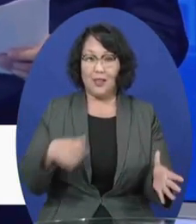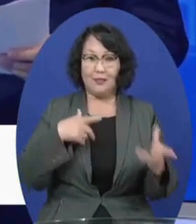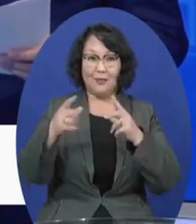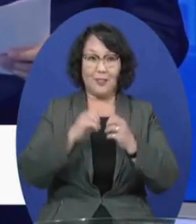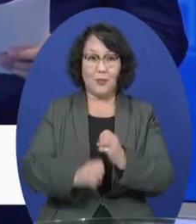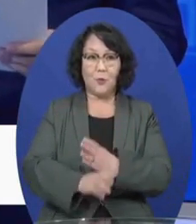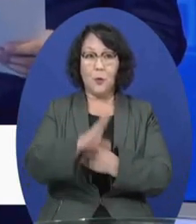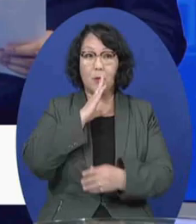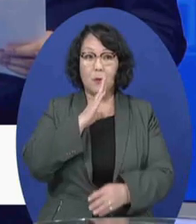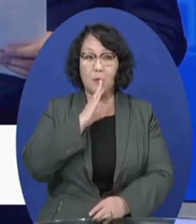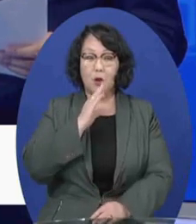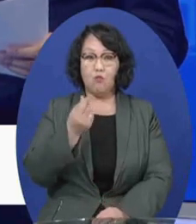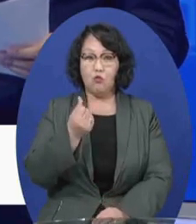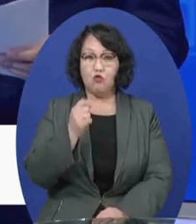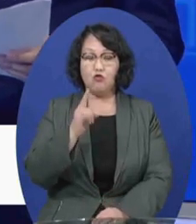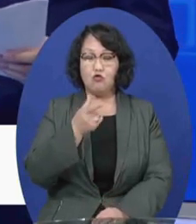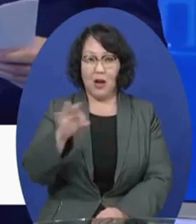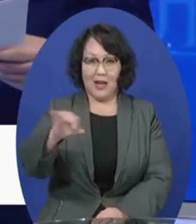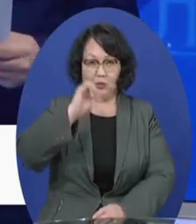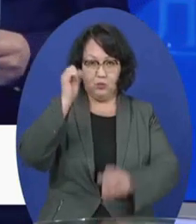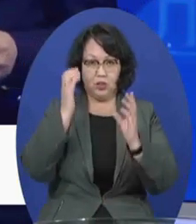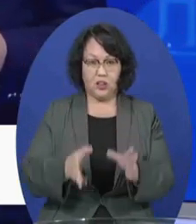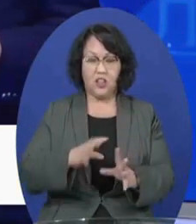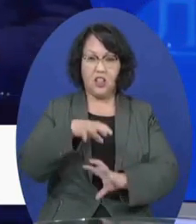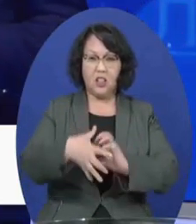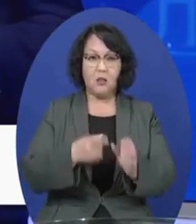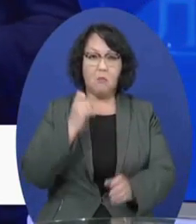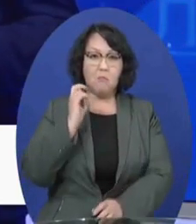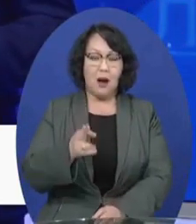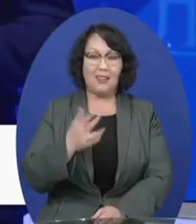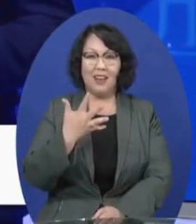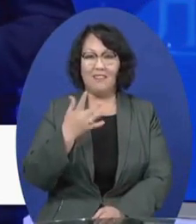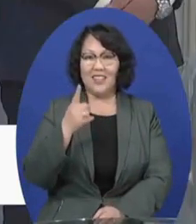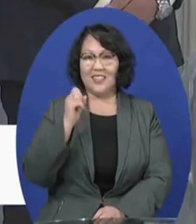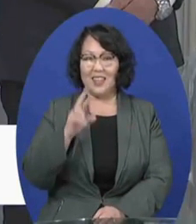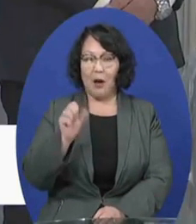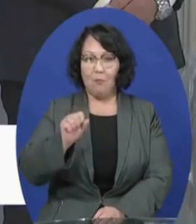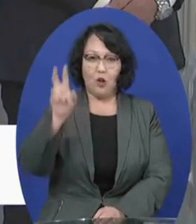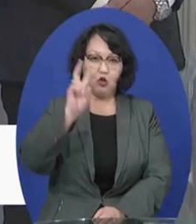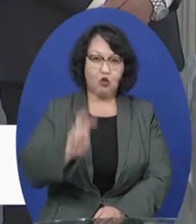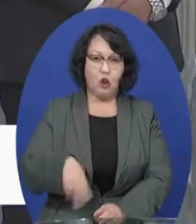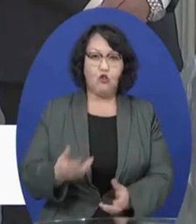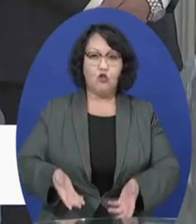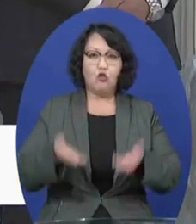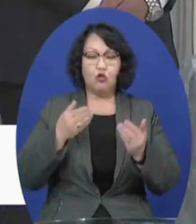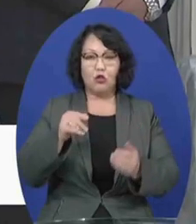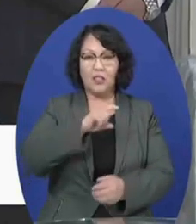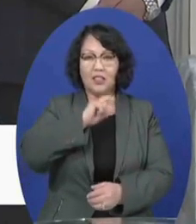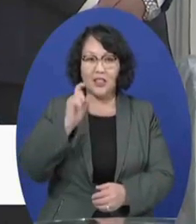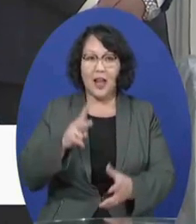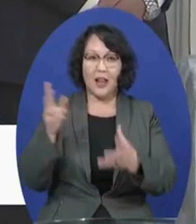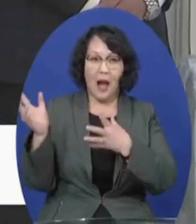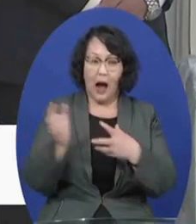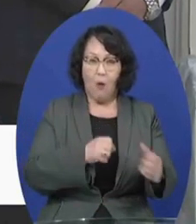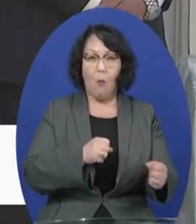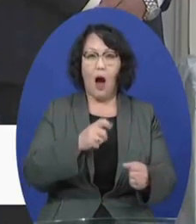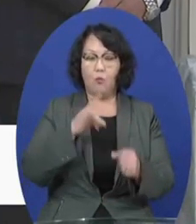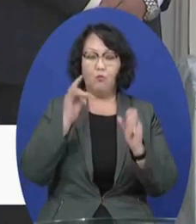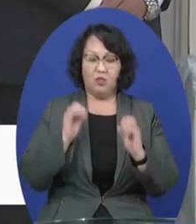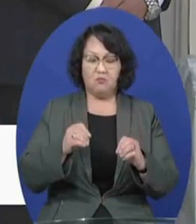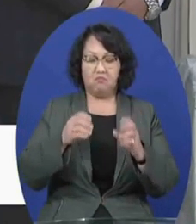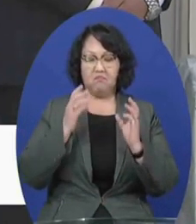холбоотойгоор хөрөнгө мөнгөний асуудал шийдэгдсэн. За тодорхой хэлбэл Дэлхийн банкнаас 51 сая Америк долларын хөнгөлтөө зээлийг авахар болсон бол за засгийн